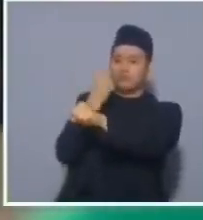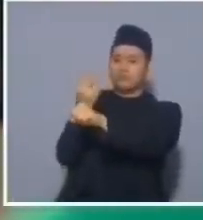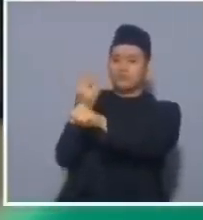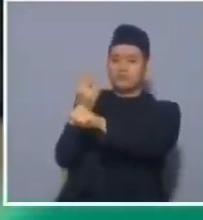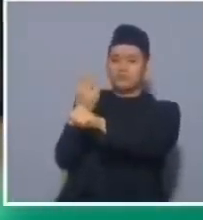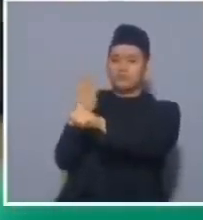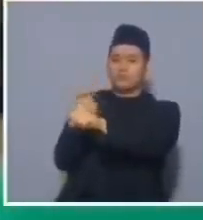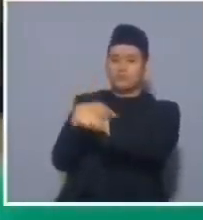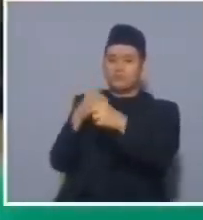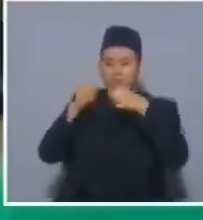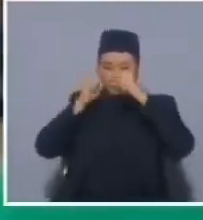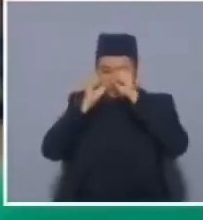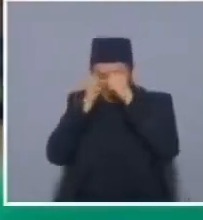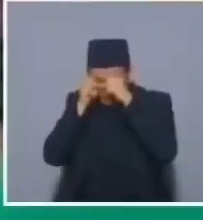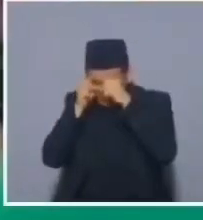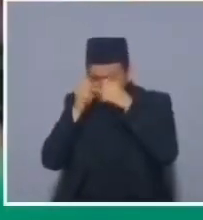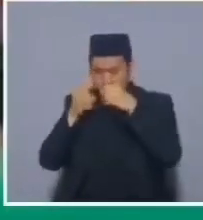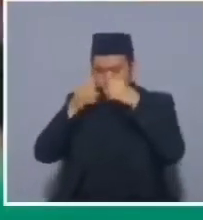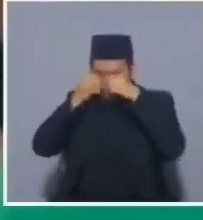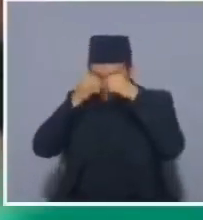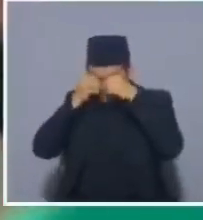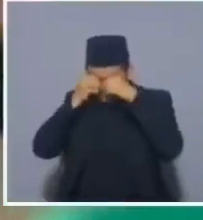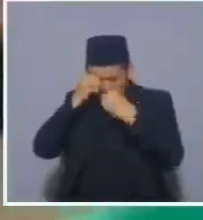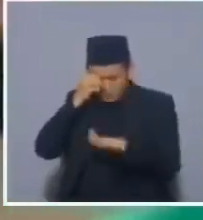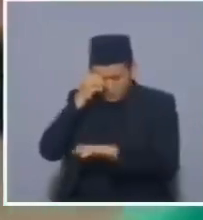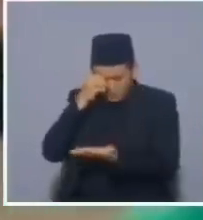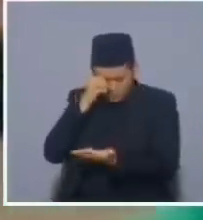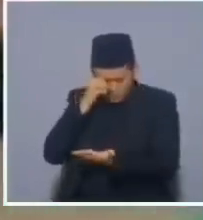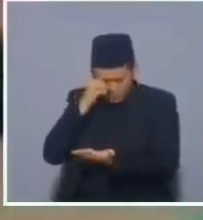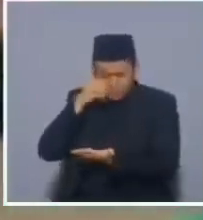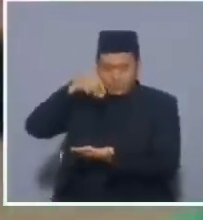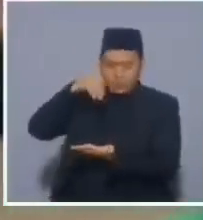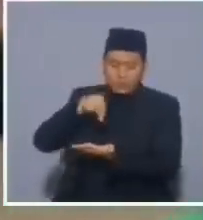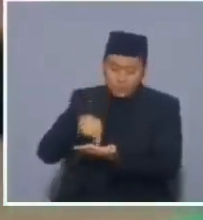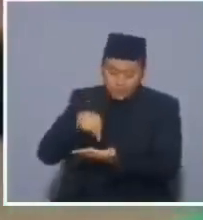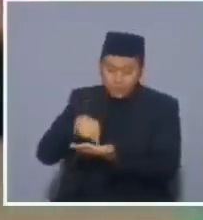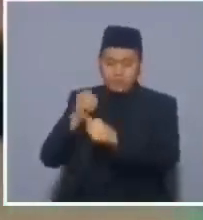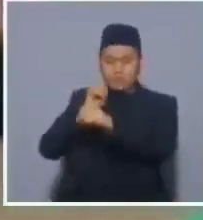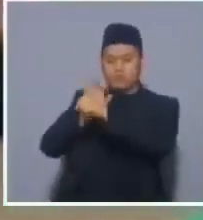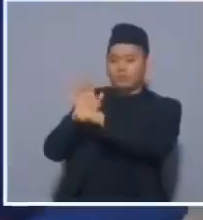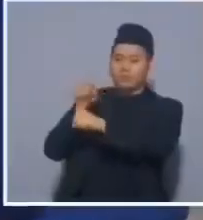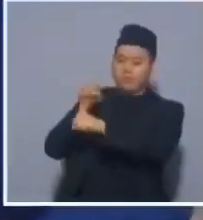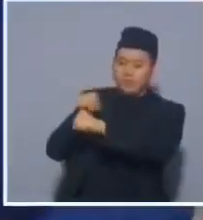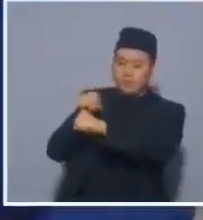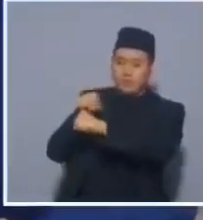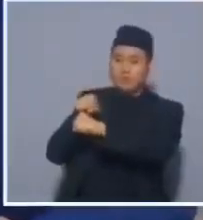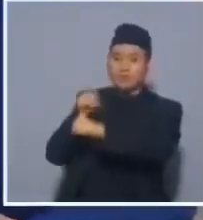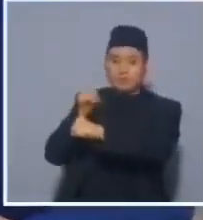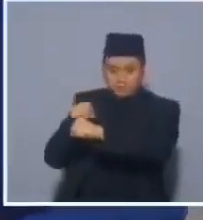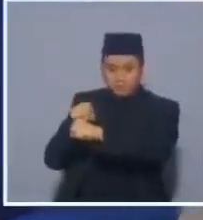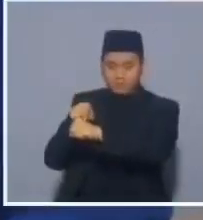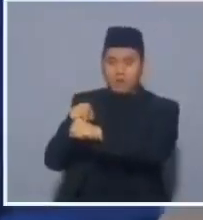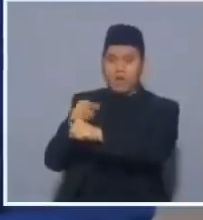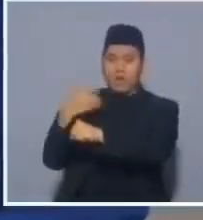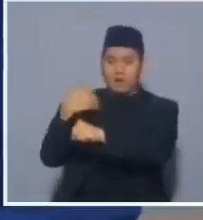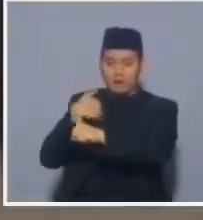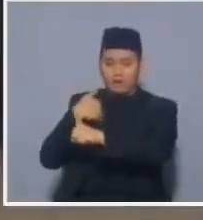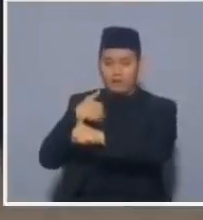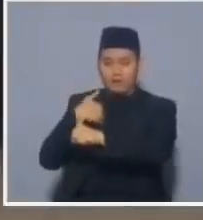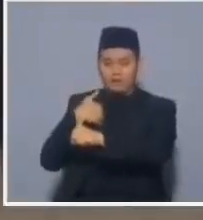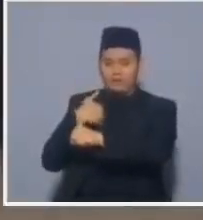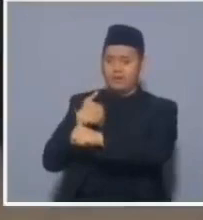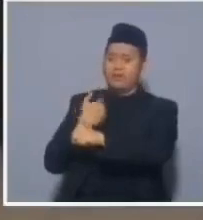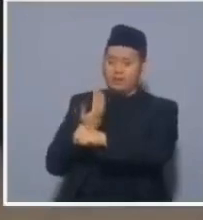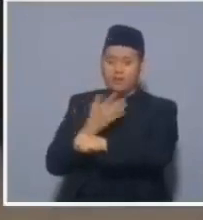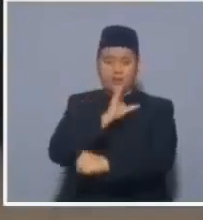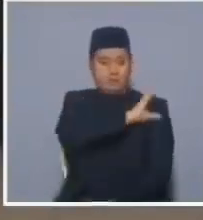elektron mikroskop, teknologi telah berkembang. Kita dapat memahami bahawa SARS-CoV-2 ini mempunyai ciri-ciri yang unik